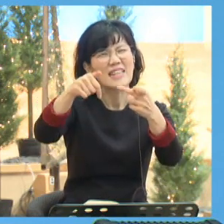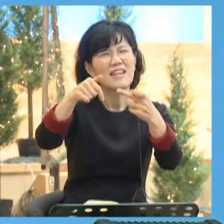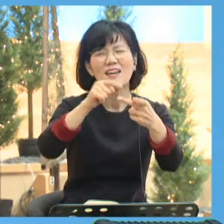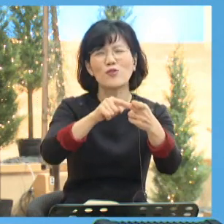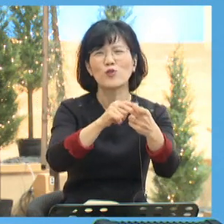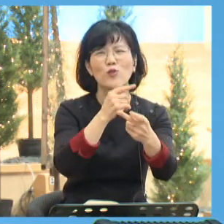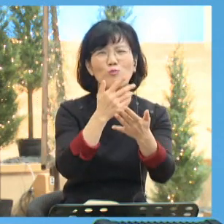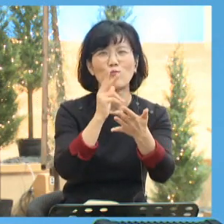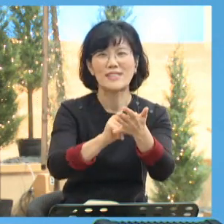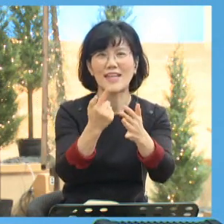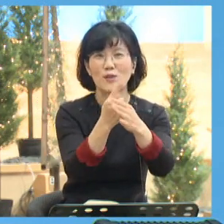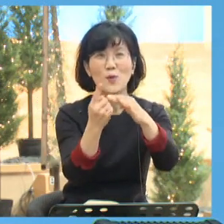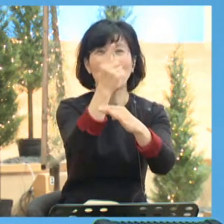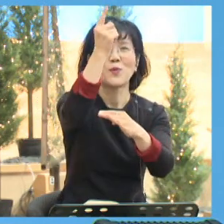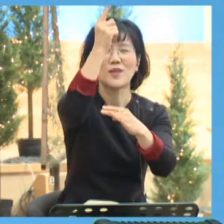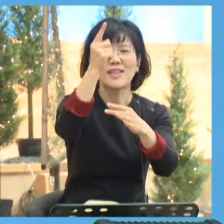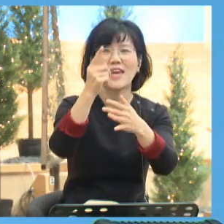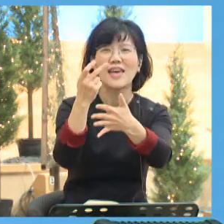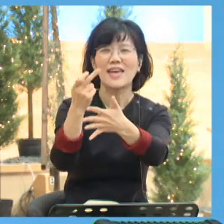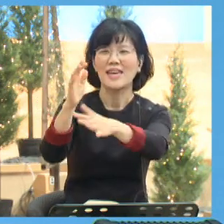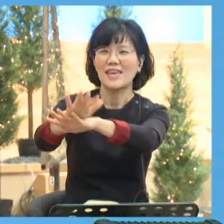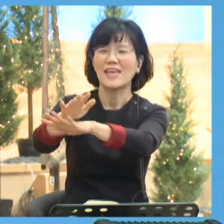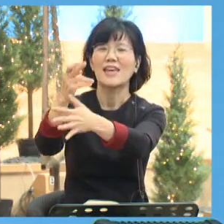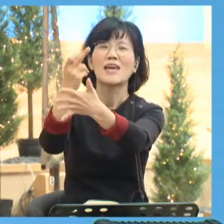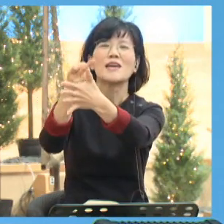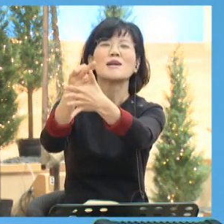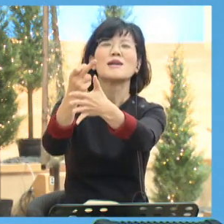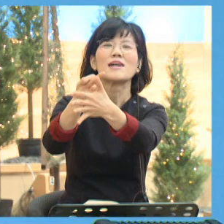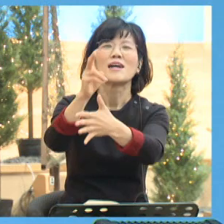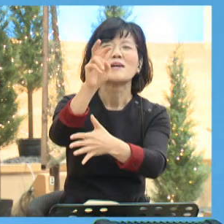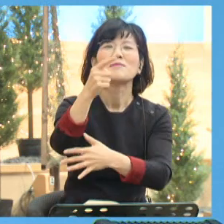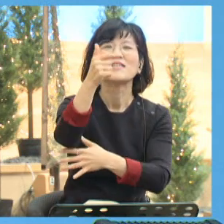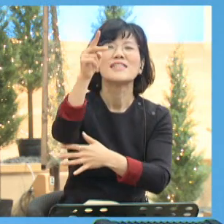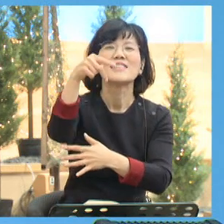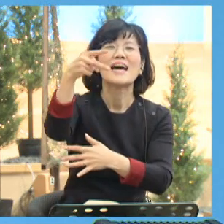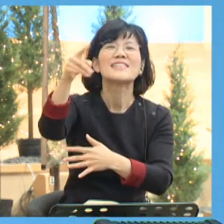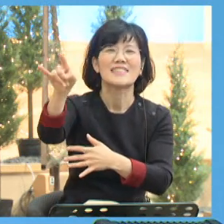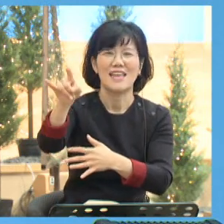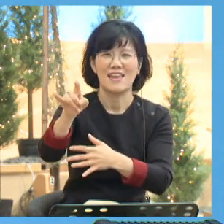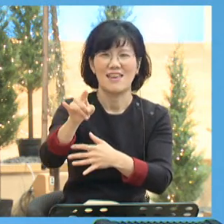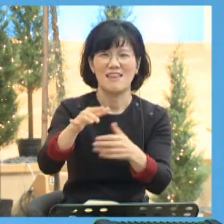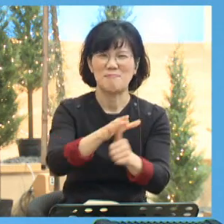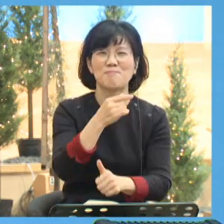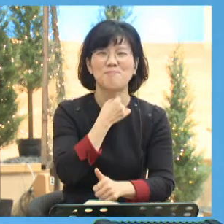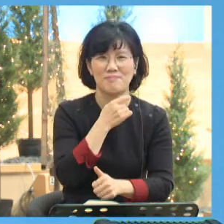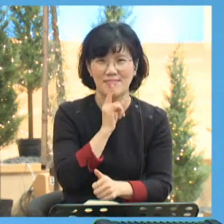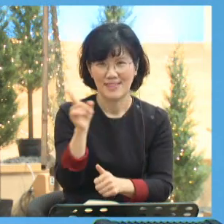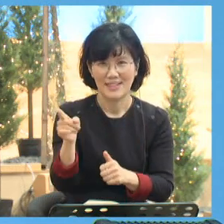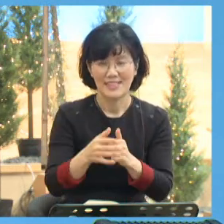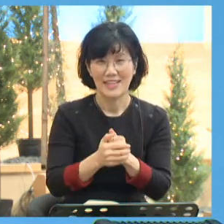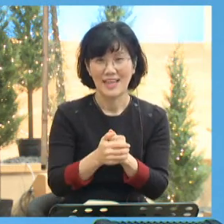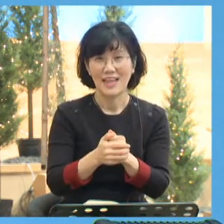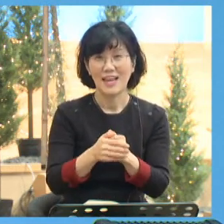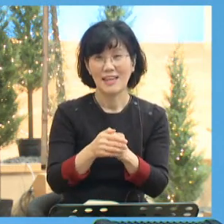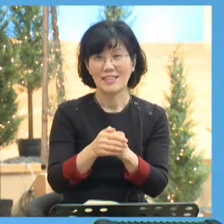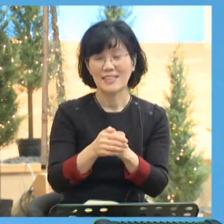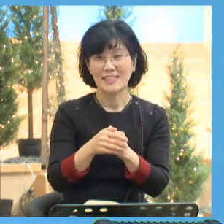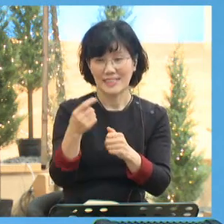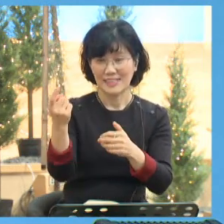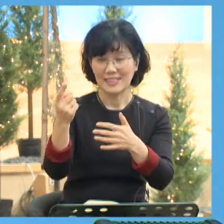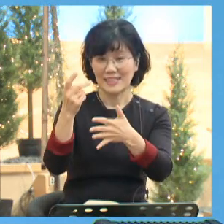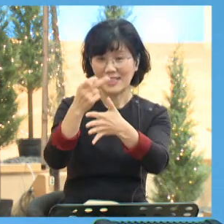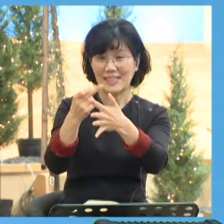가고 싶은 거죠 왜냐하면 것을 올라가면 이 역사적인 백그라운드가 있는데 에브라임의 아버지 어떤